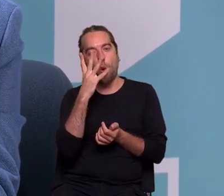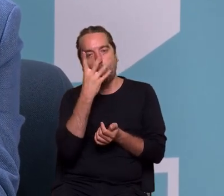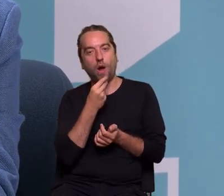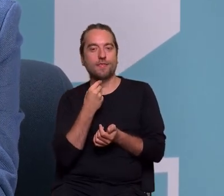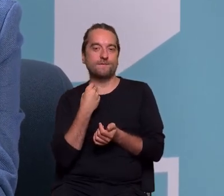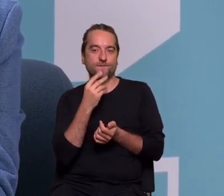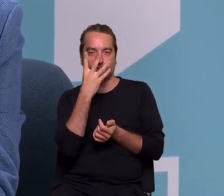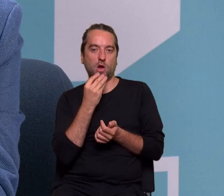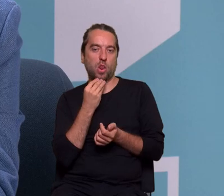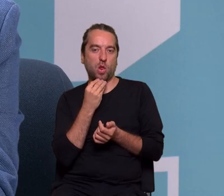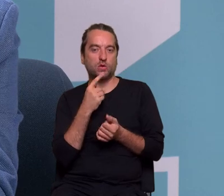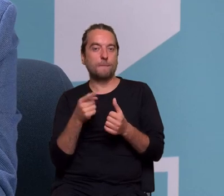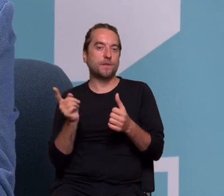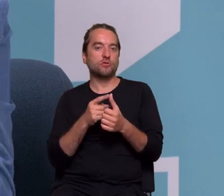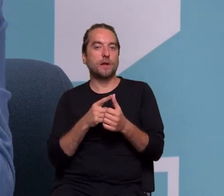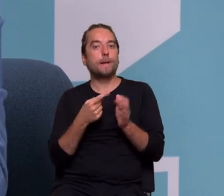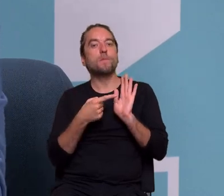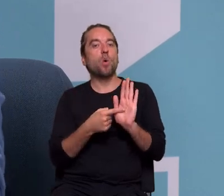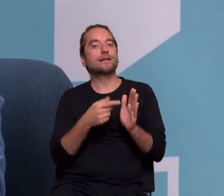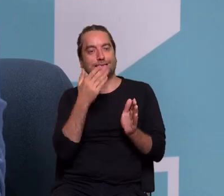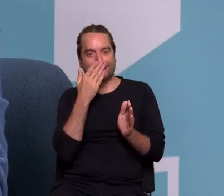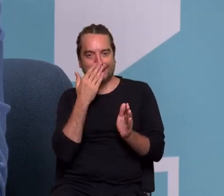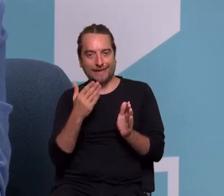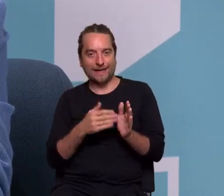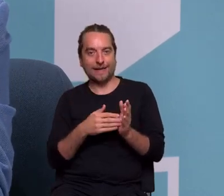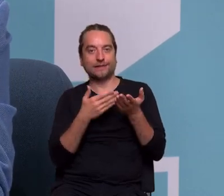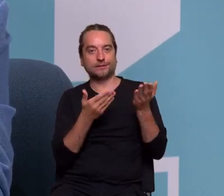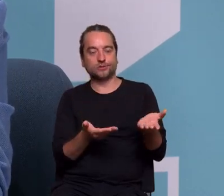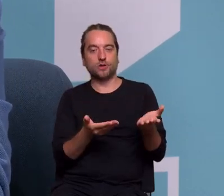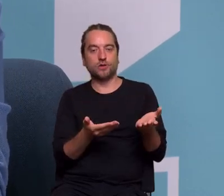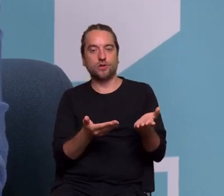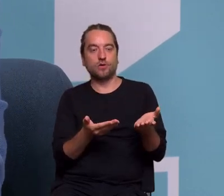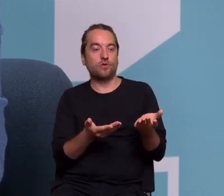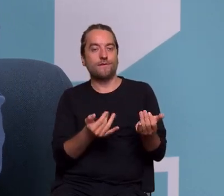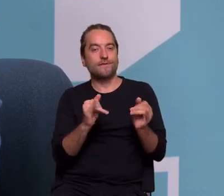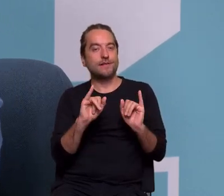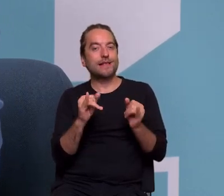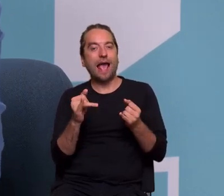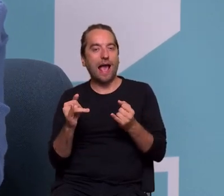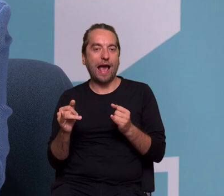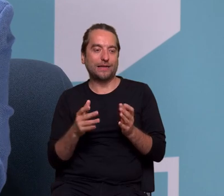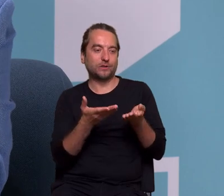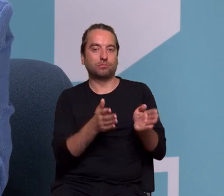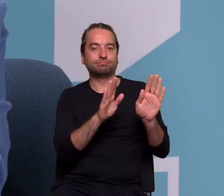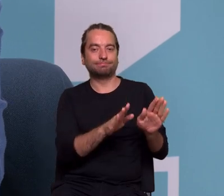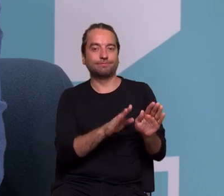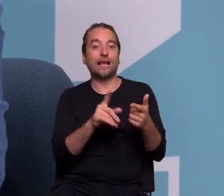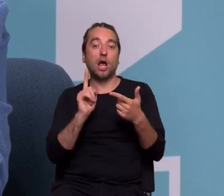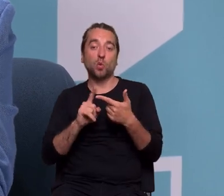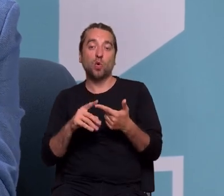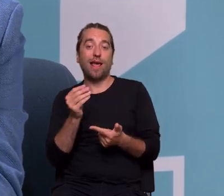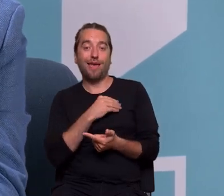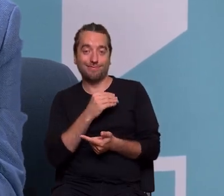się z tym robi, sposobu pokazania tego, znaczy w jaki sposób zostaje zagospodarowane, a druga kwestia jest kwestią czysto etyczną, tak? Czy